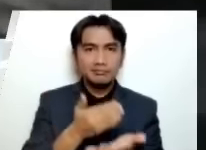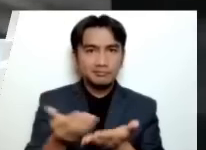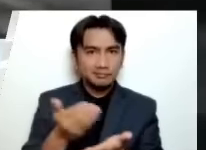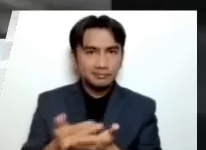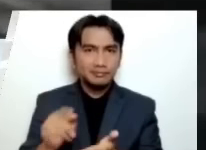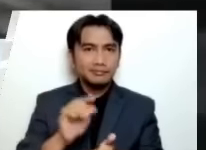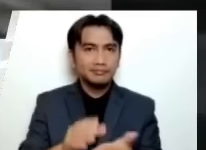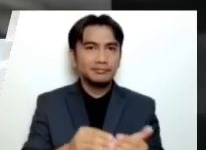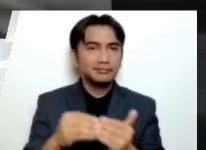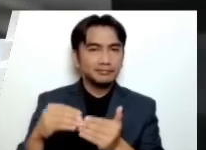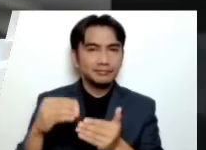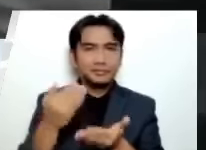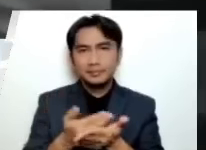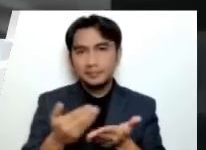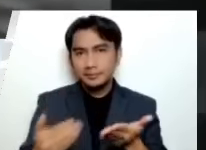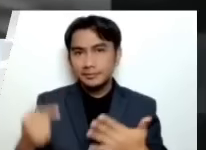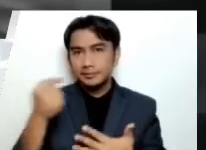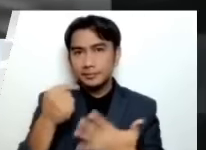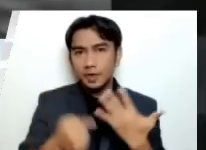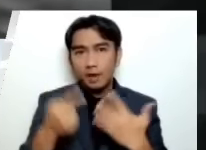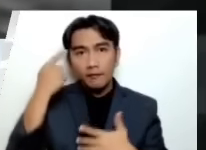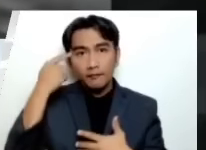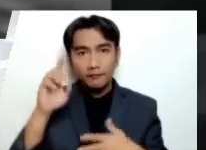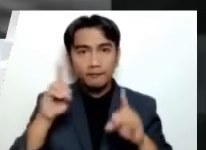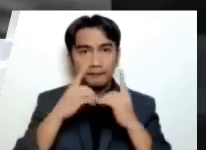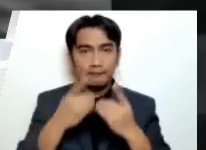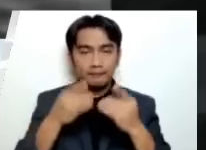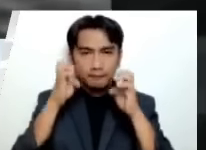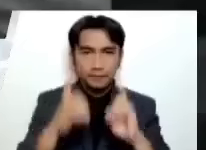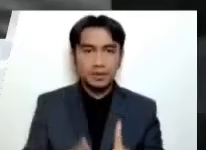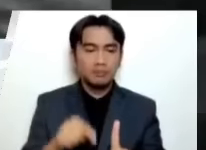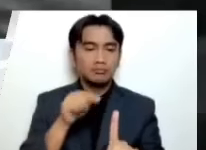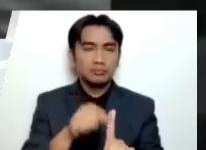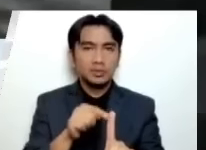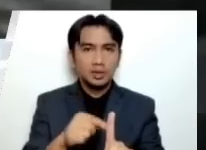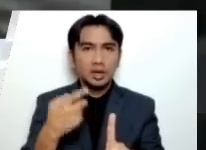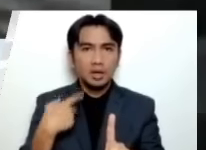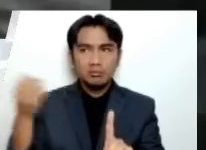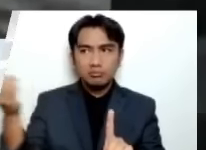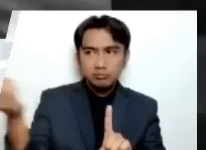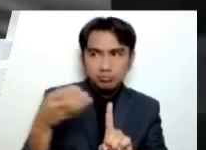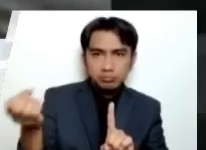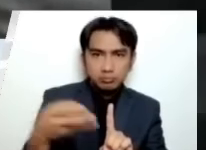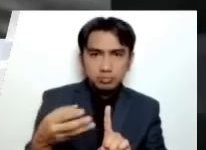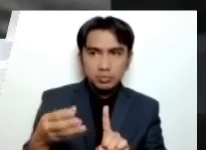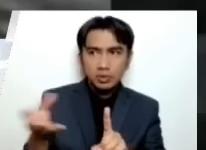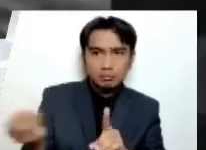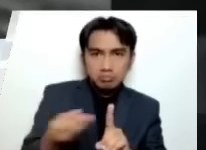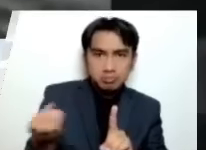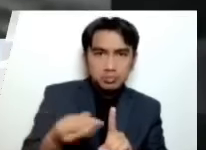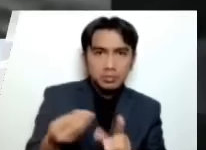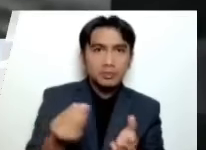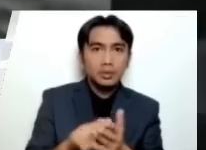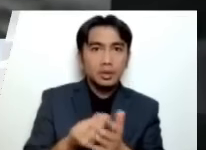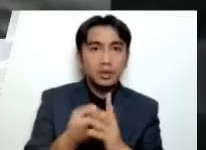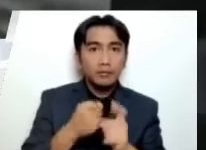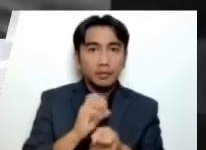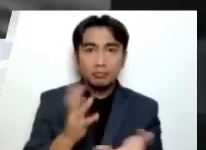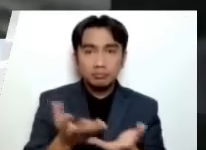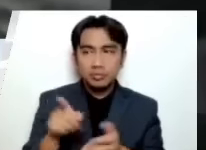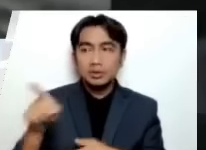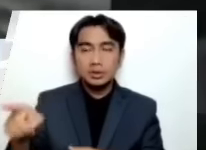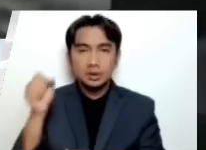mga gamit ng DepEd. Ilang beses daw siyang nakatanggap ng mga sobring may lamang pera mula umano kay Duterte na nooy